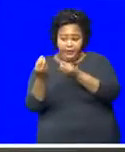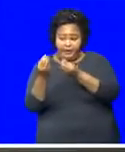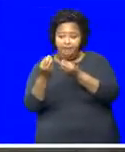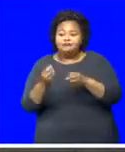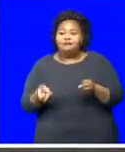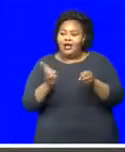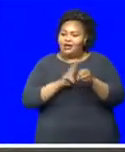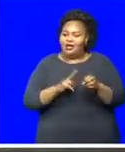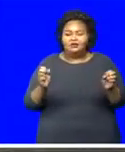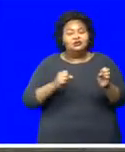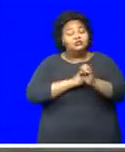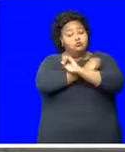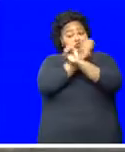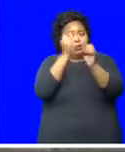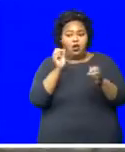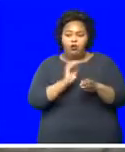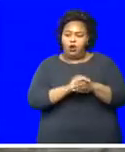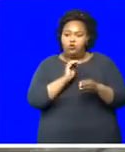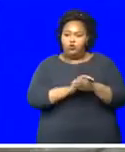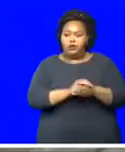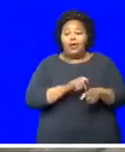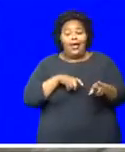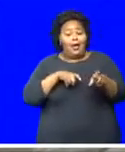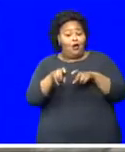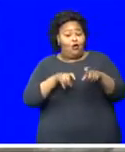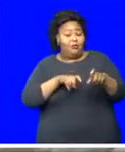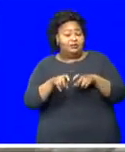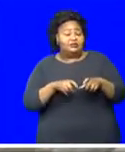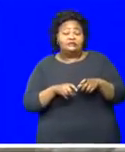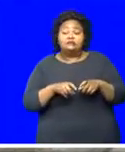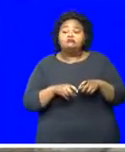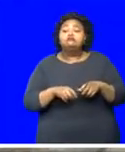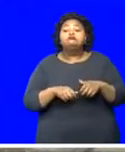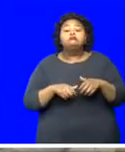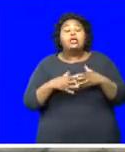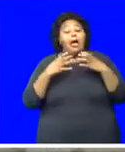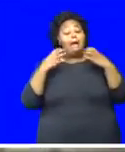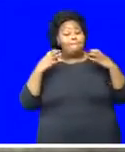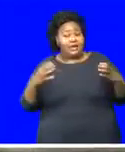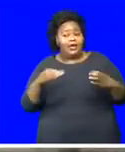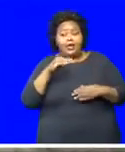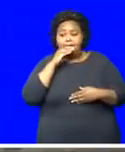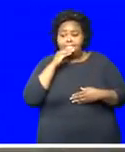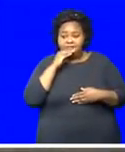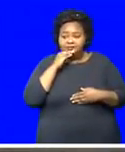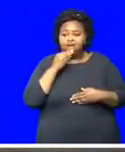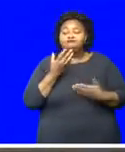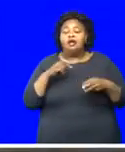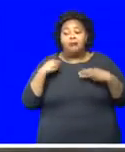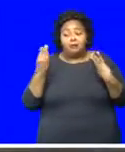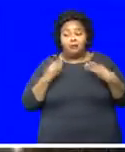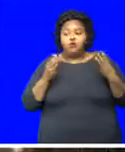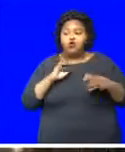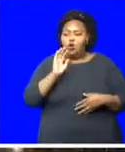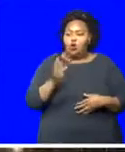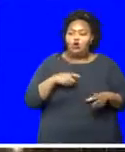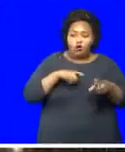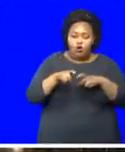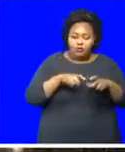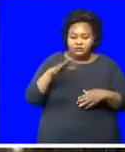According to me, competition isn't really a big thing. I'm not really big on competition. So as long as we're all out here having